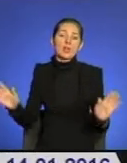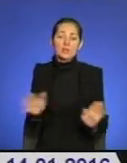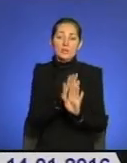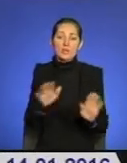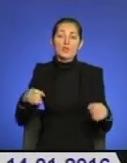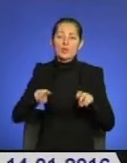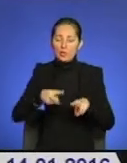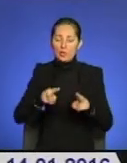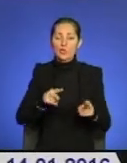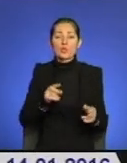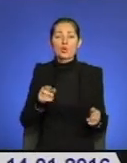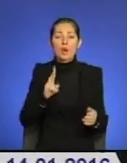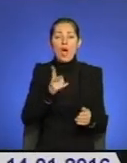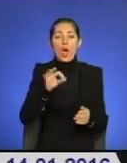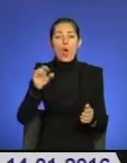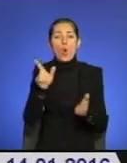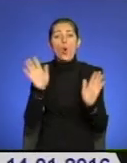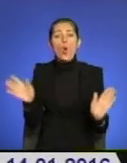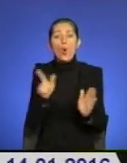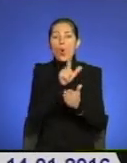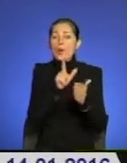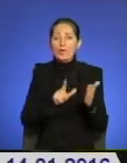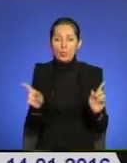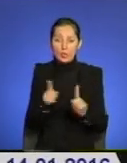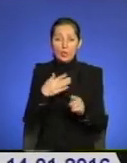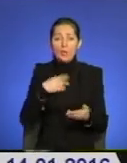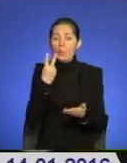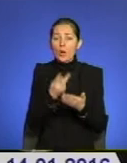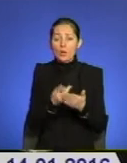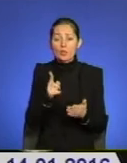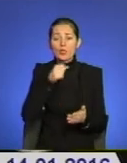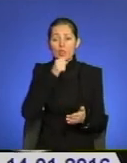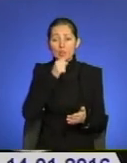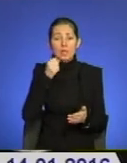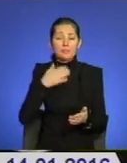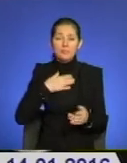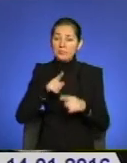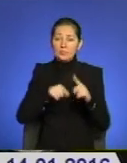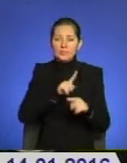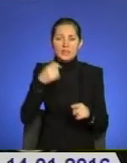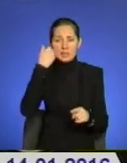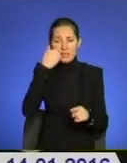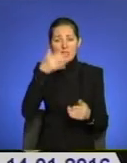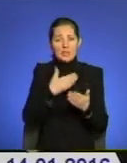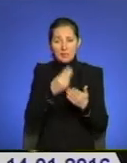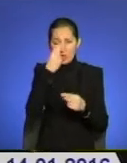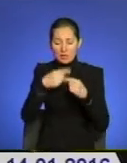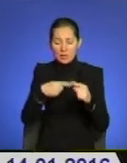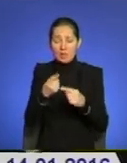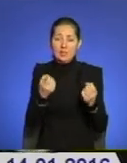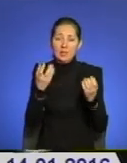Ми показуємо, кого ми, діти нашого роду, не встидались нашої традиції, але, звісно, доповнювали і